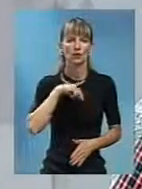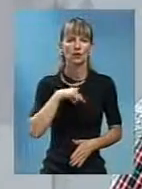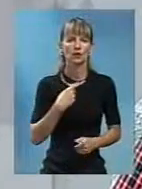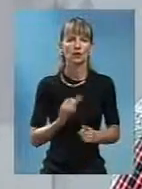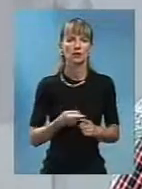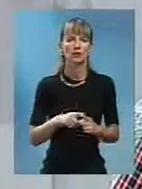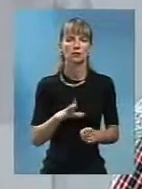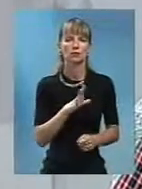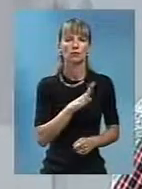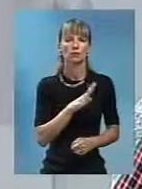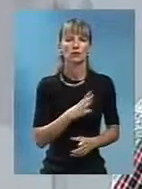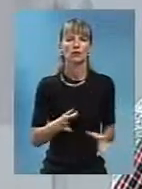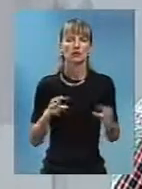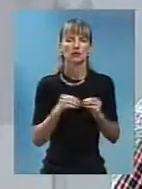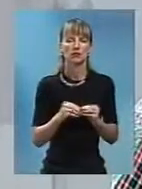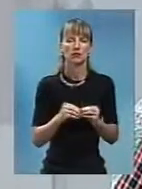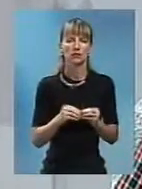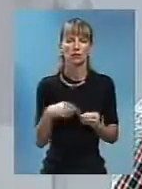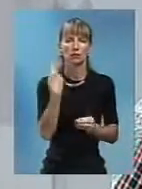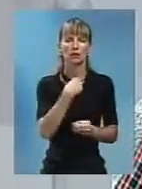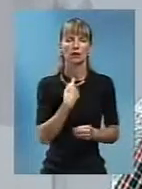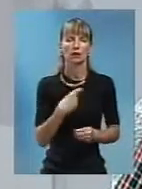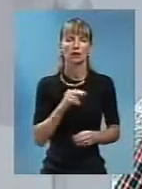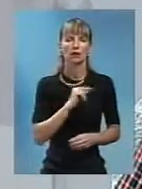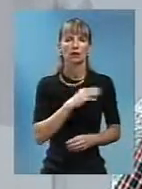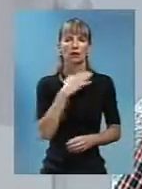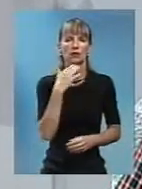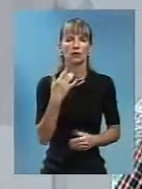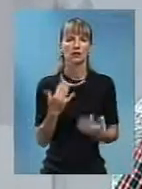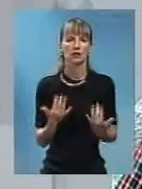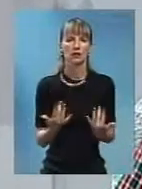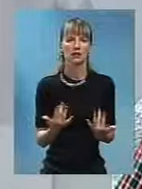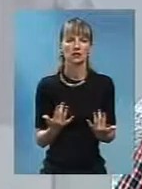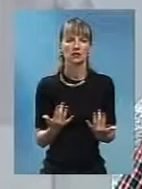Це був збірний образ, я опрацював велику кількість